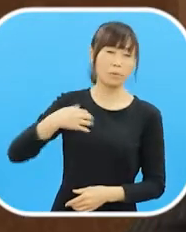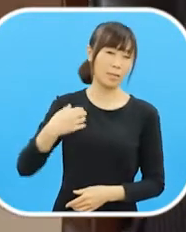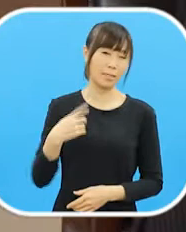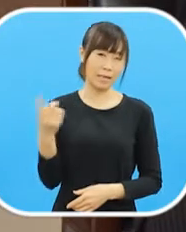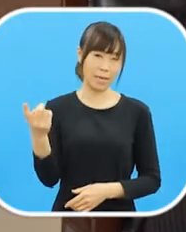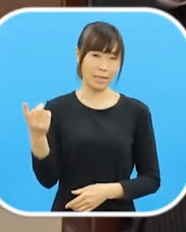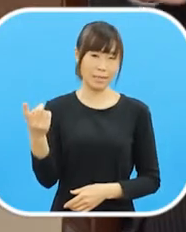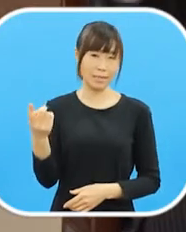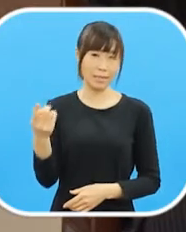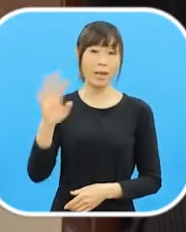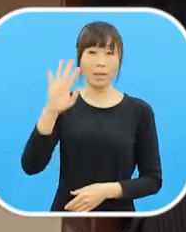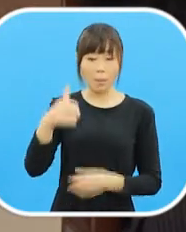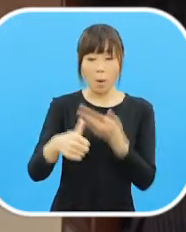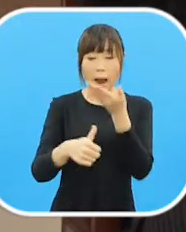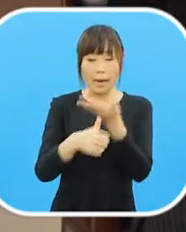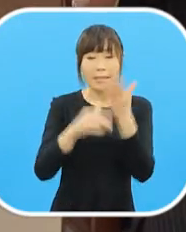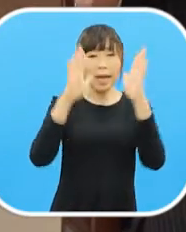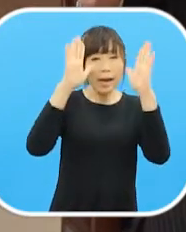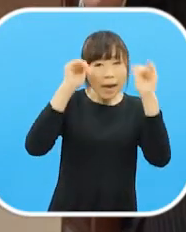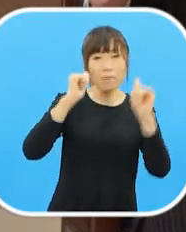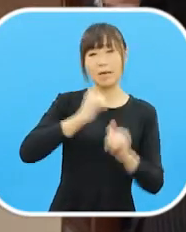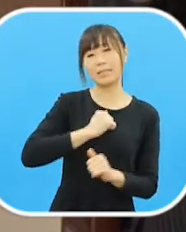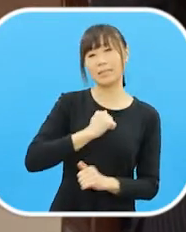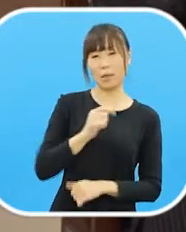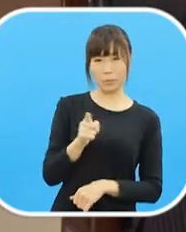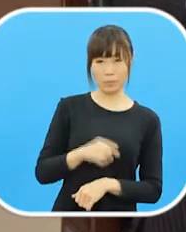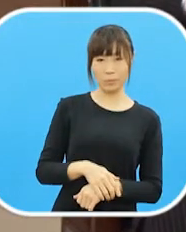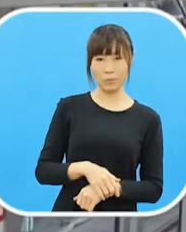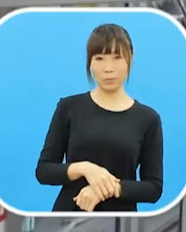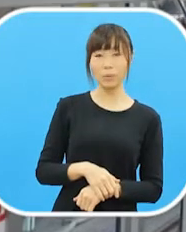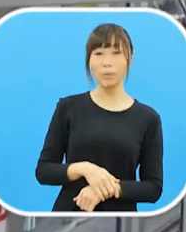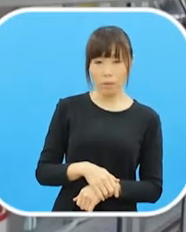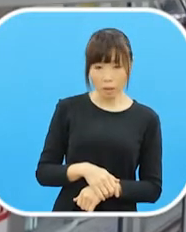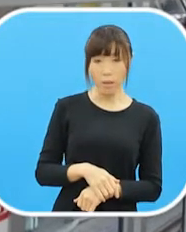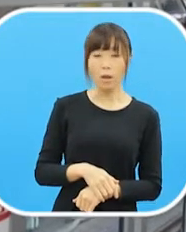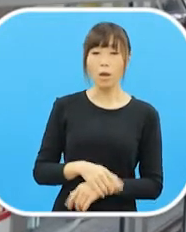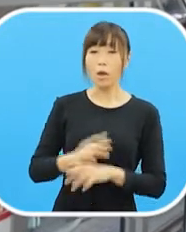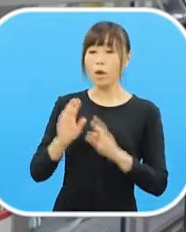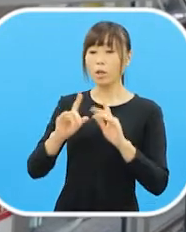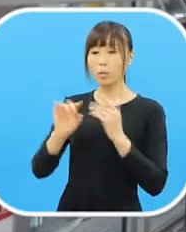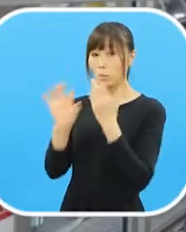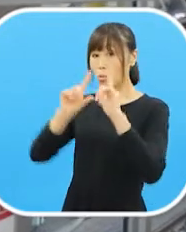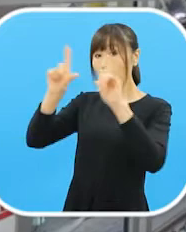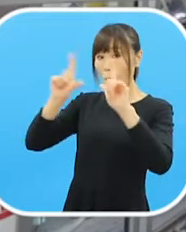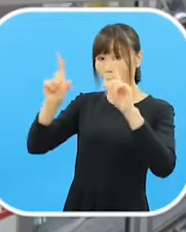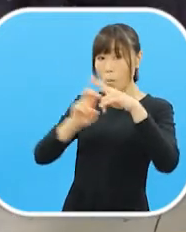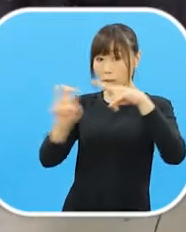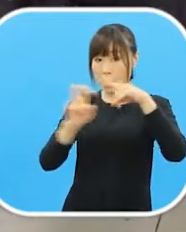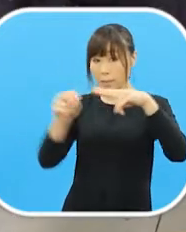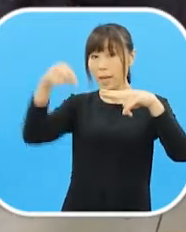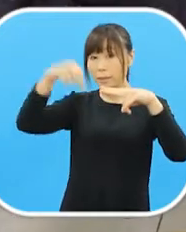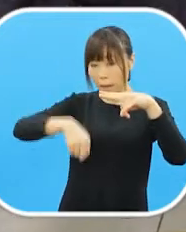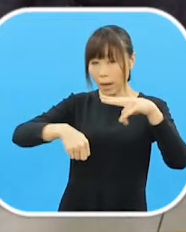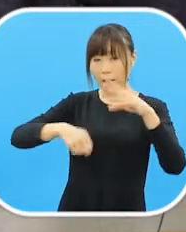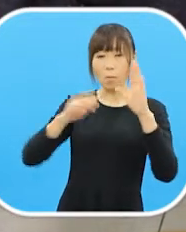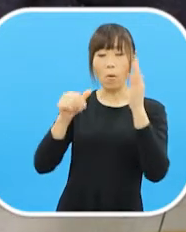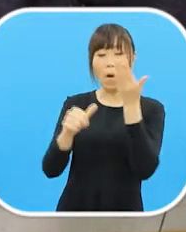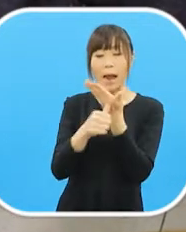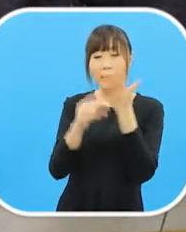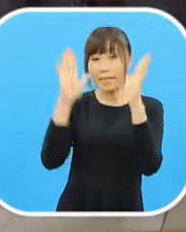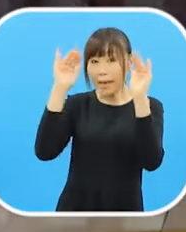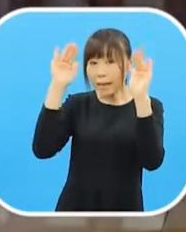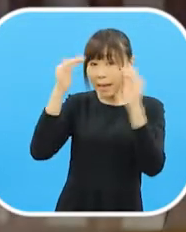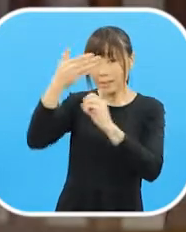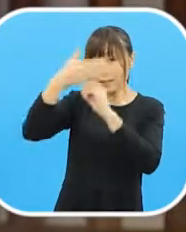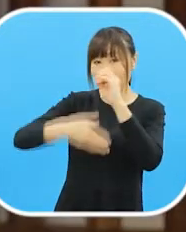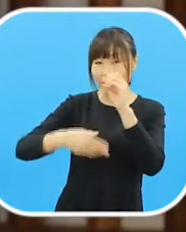ってる。 ですから今いろんなところでね、あの秋田犬をね、 東京の電車の中にもポスターがあず、あれはまたいい